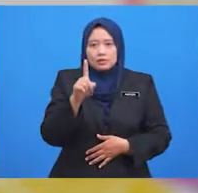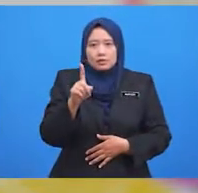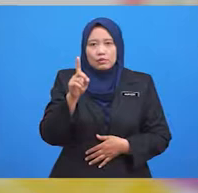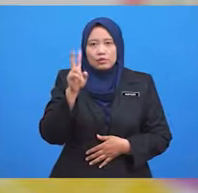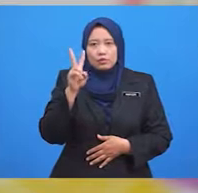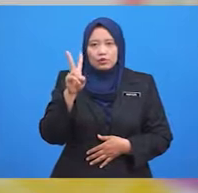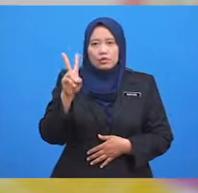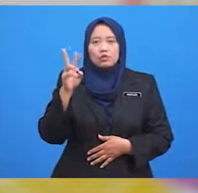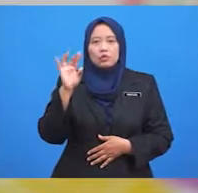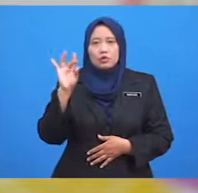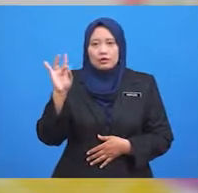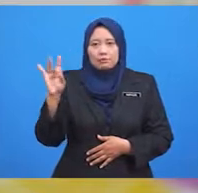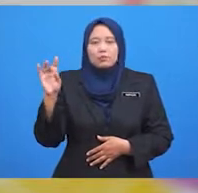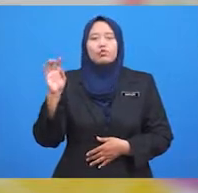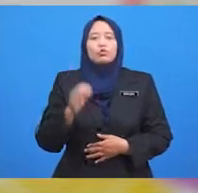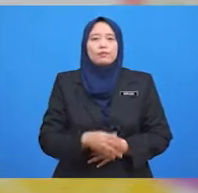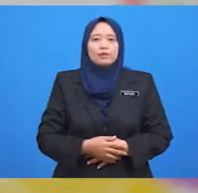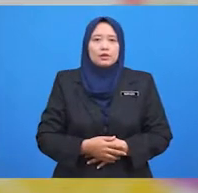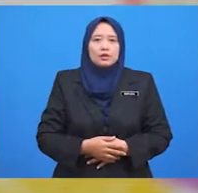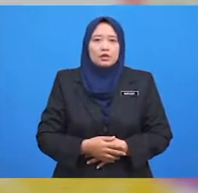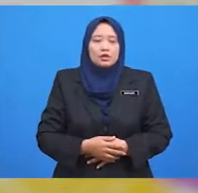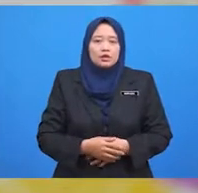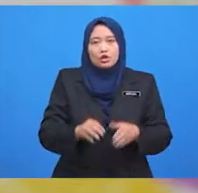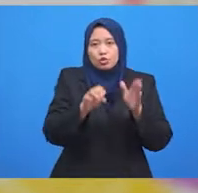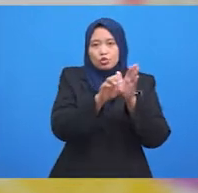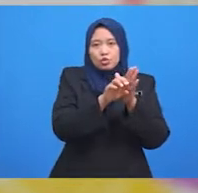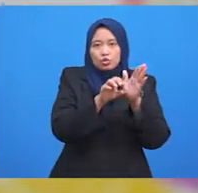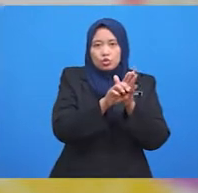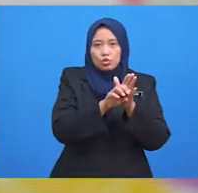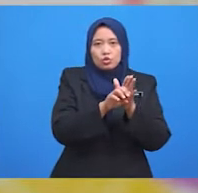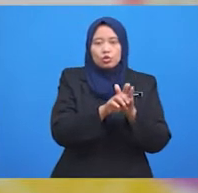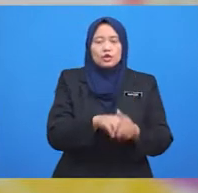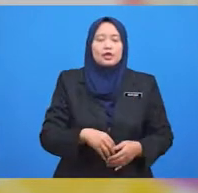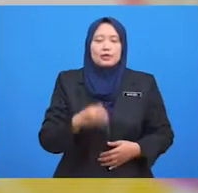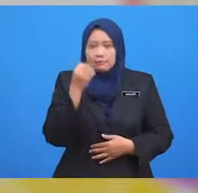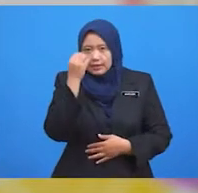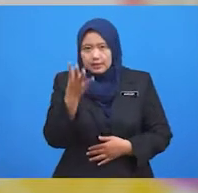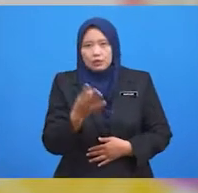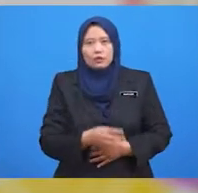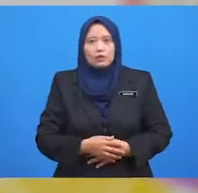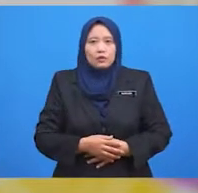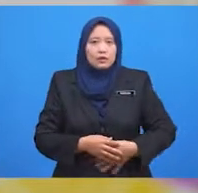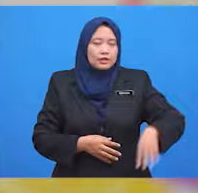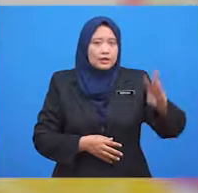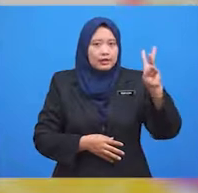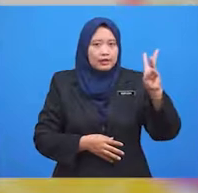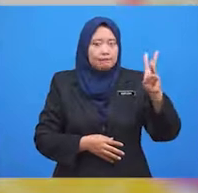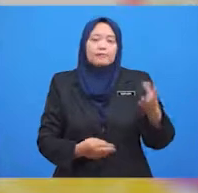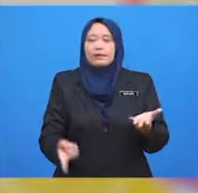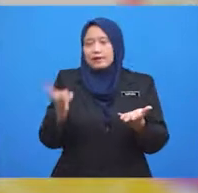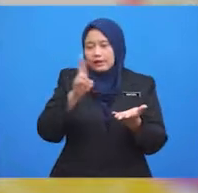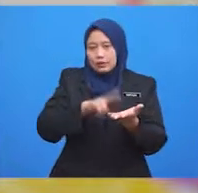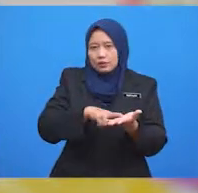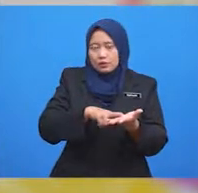RM280. Contoh pakej rawatan dan kos perkhidmatan. Merekod konsultasi pelanggan dalam